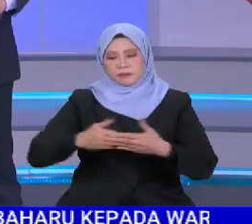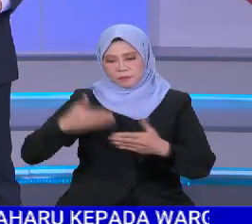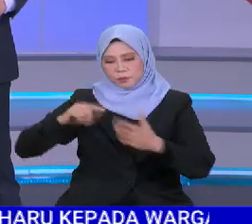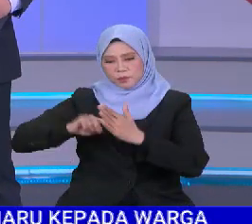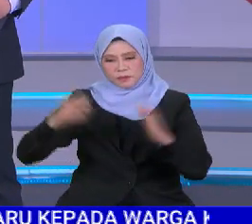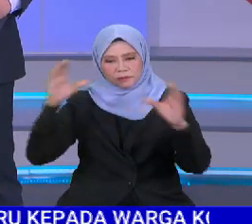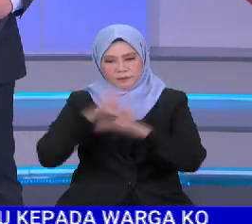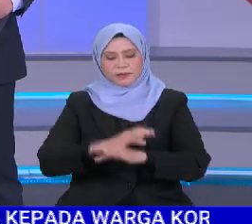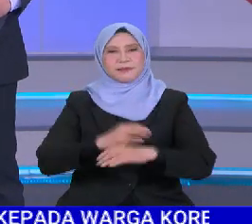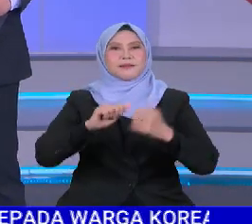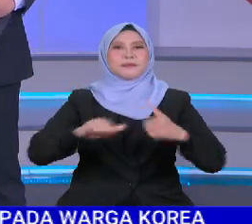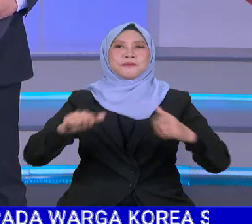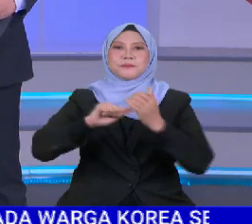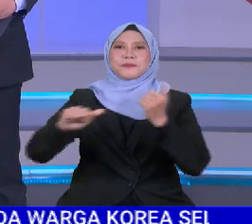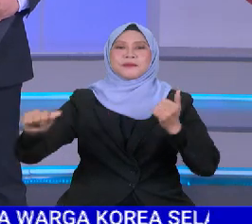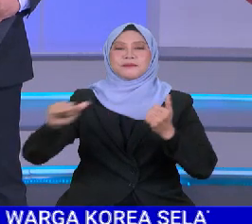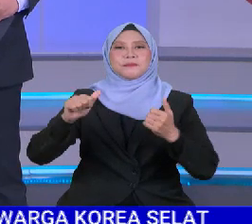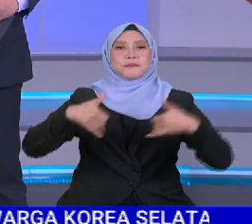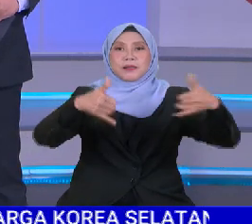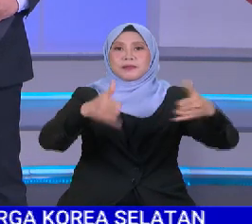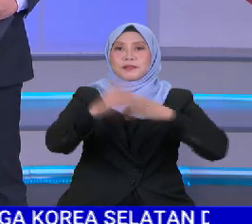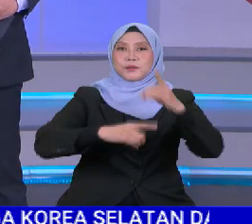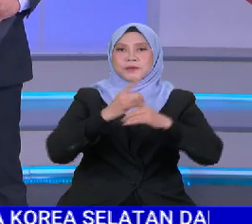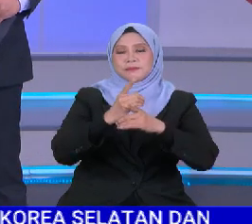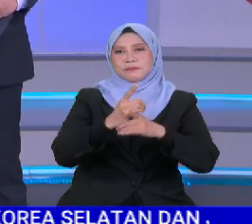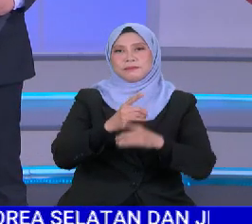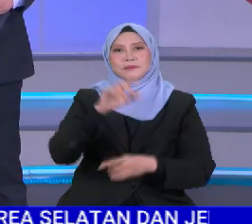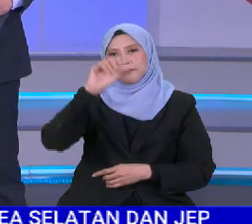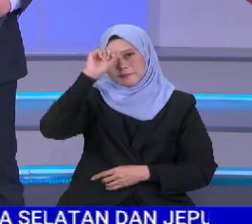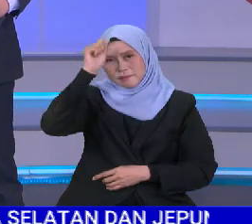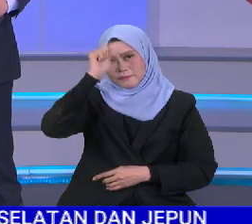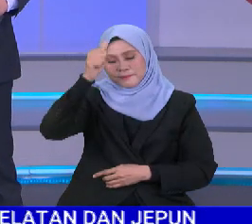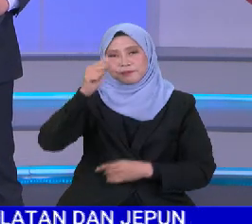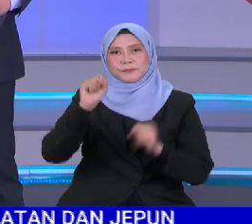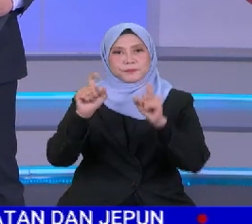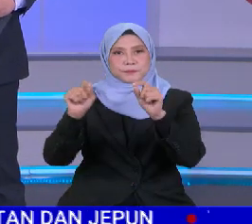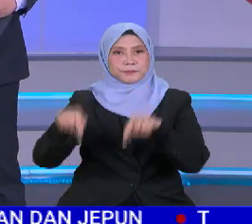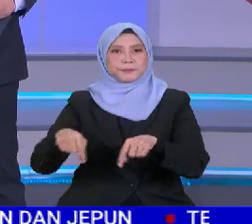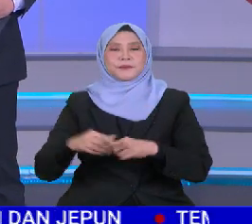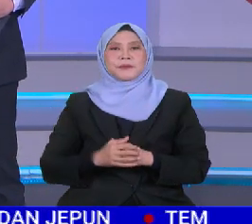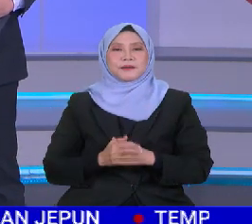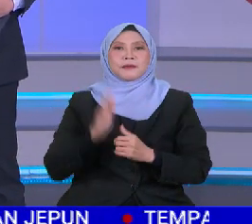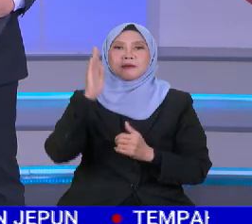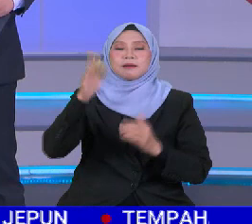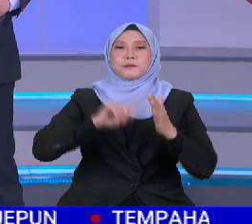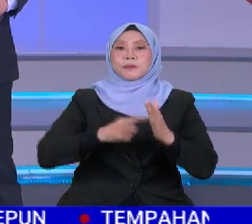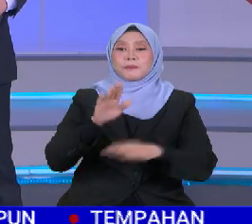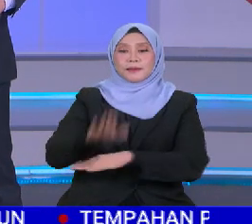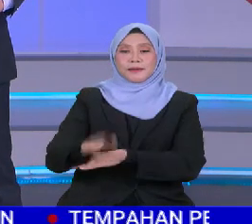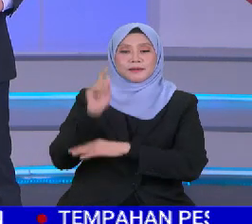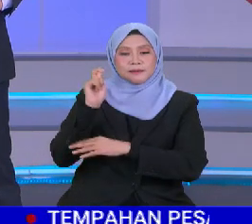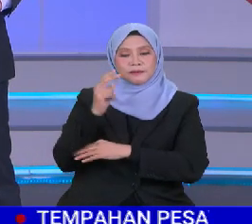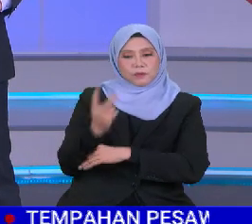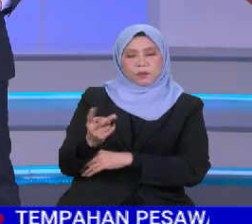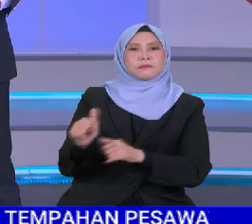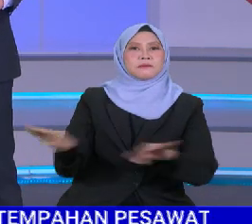memulakan cabaran dalam kempen Piala Dunia 2023 di India Sabtu ini. Aksi tersebut yang bakal berlangsung petang tadi